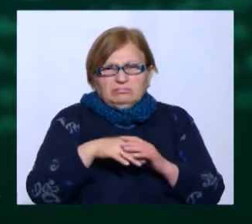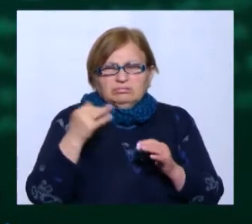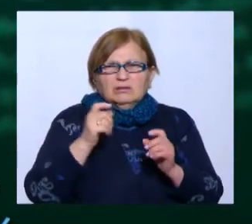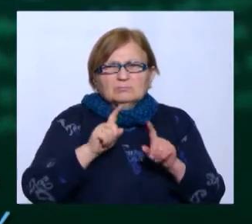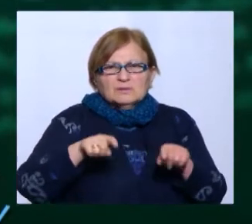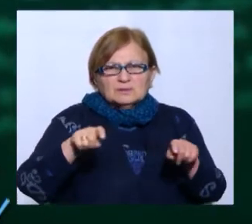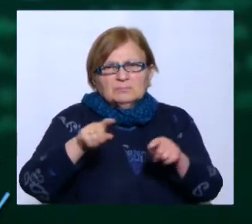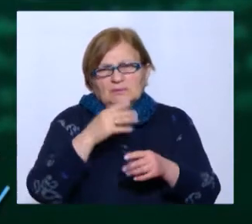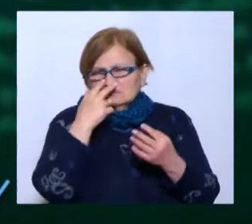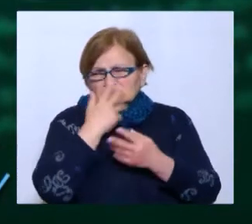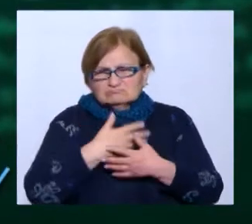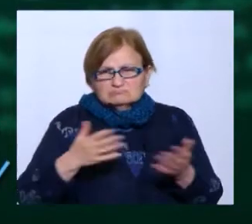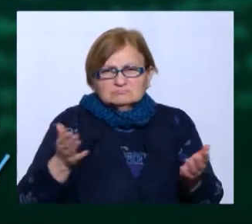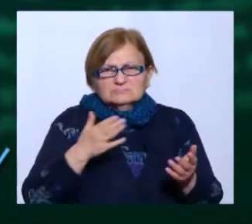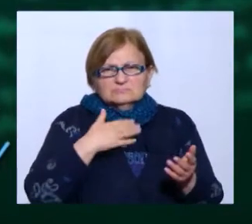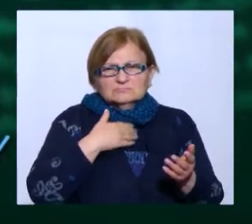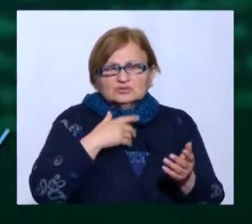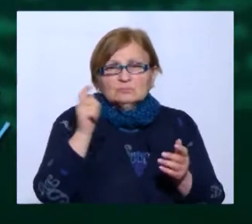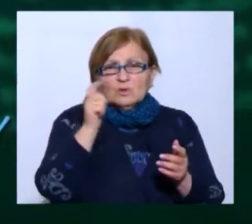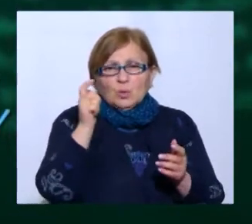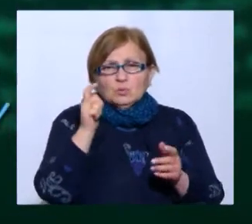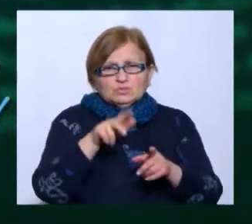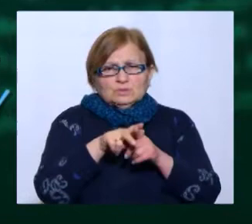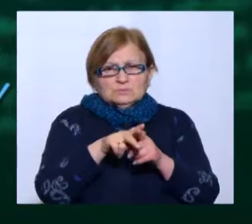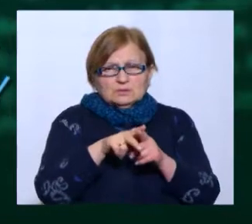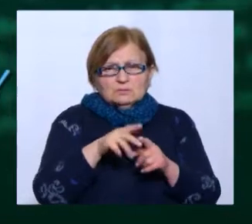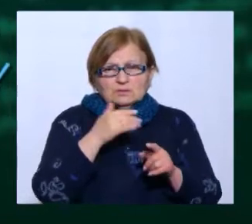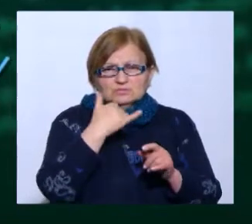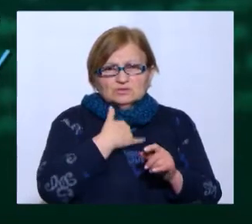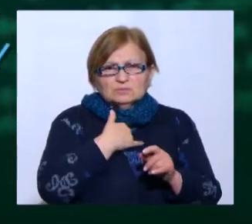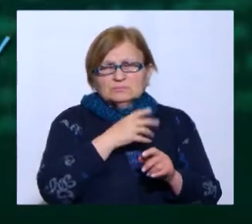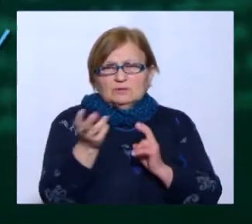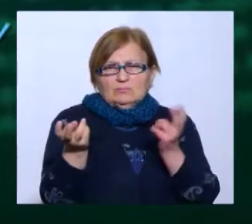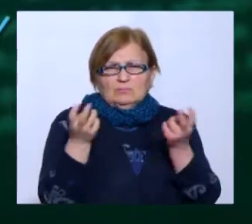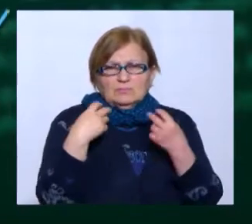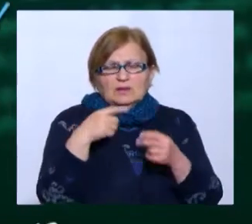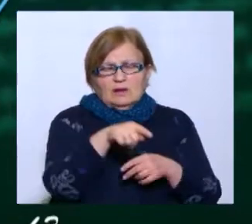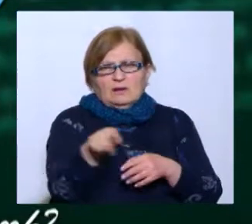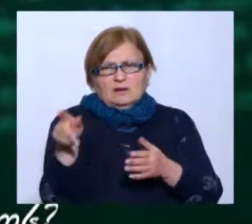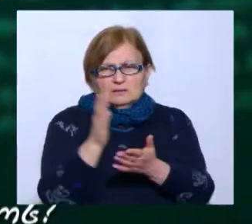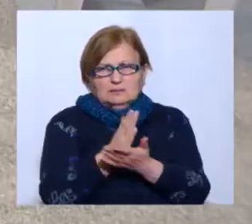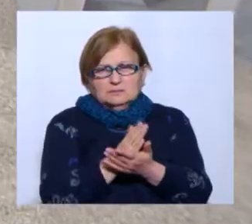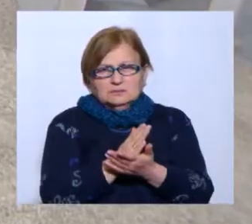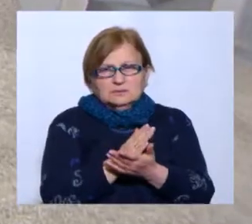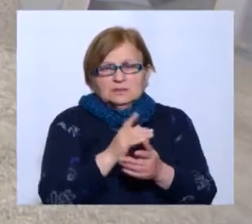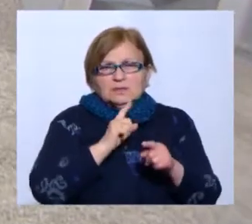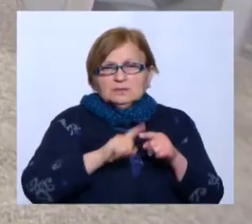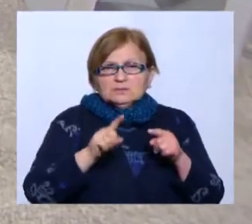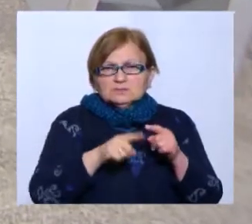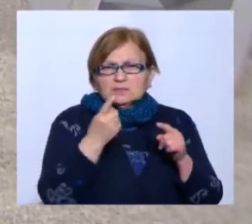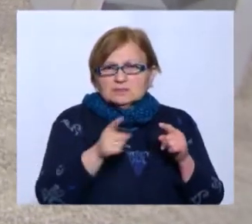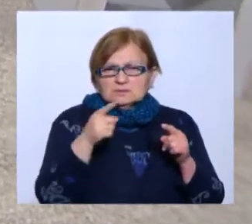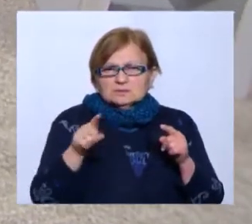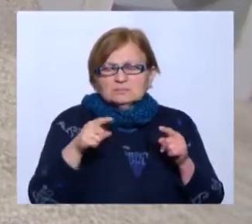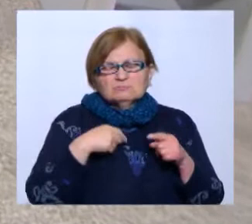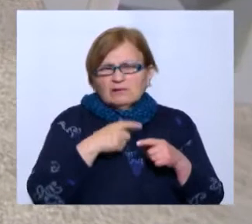მიიჩქარიან. სიზმარიან ჩვენებით ჩემი ლურჯა ცხენებით ჩემთან მოესვენებით ყველანი აქ არიან. იჩქარიან წამები მე კი